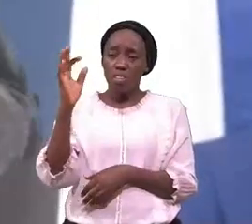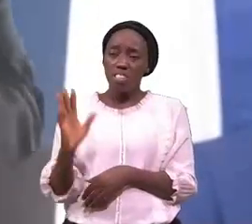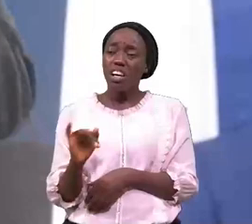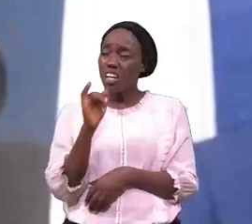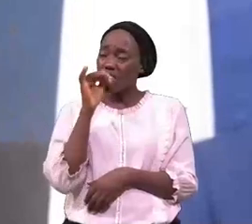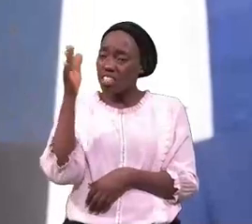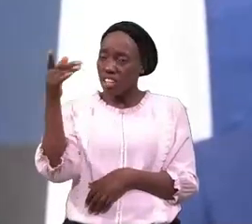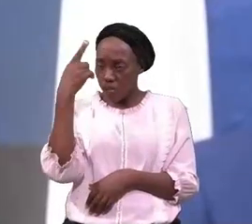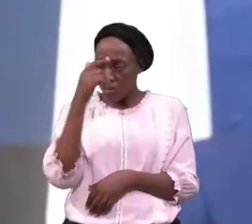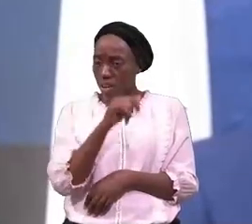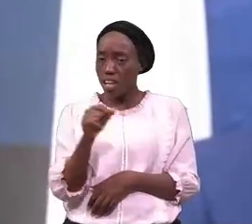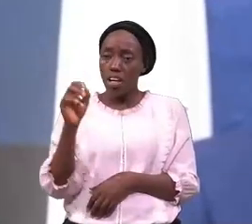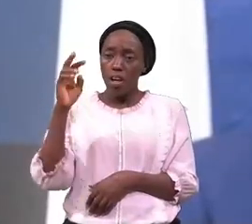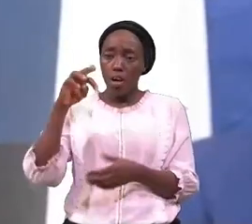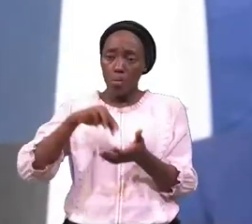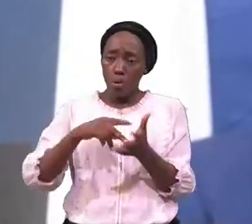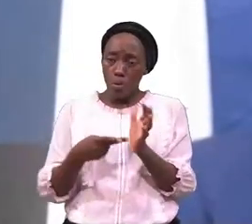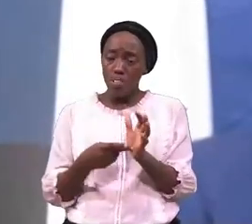un but.